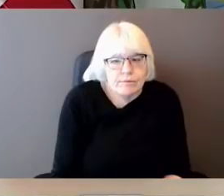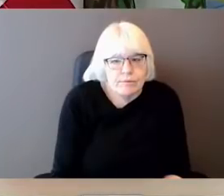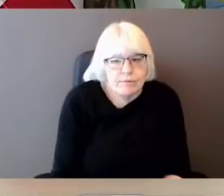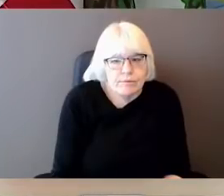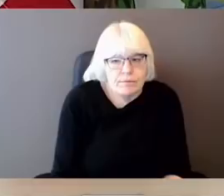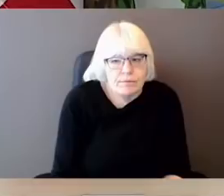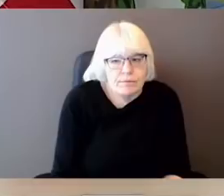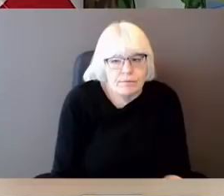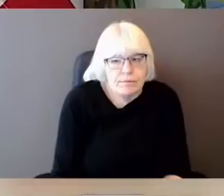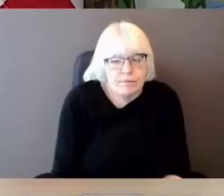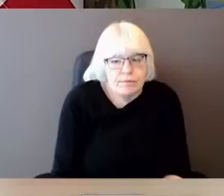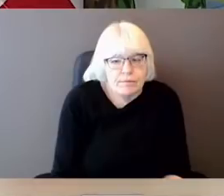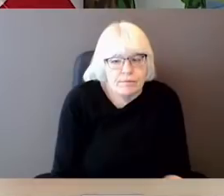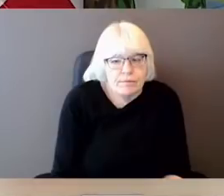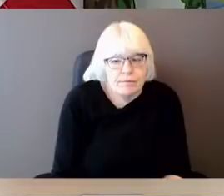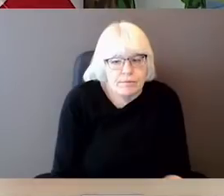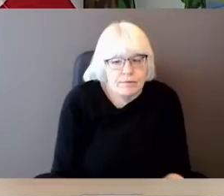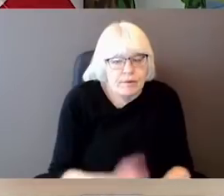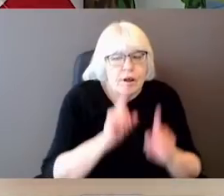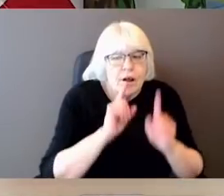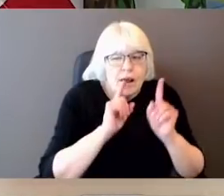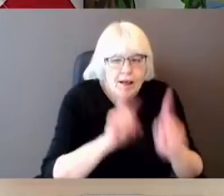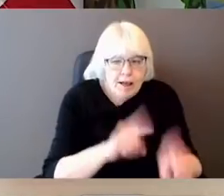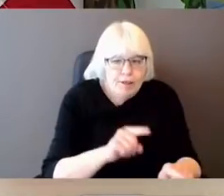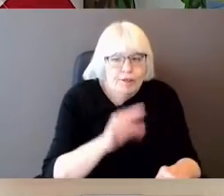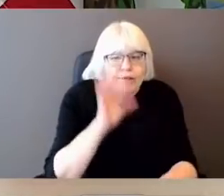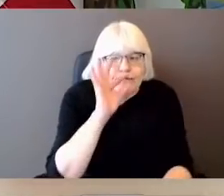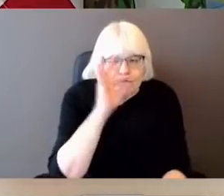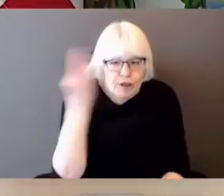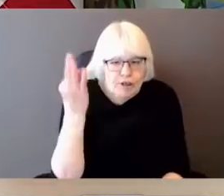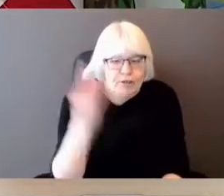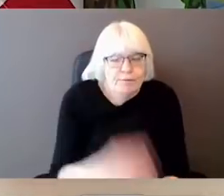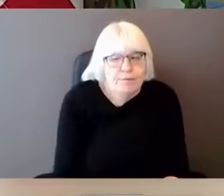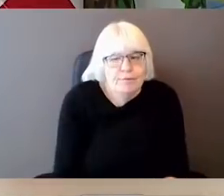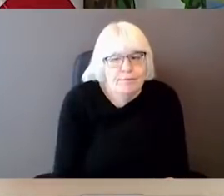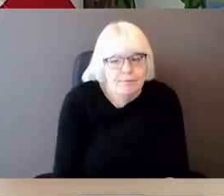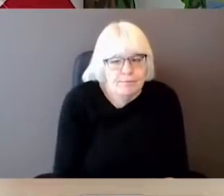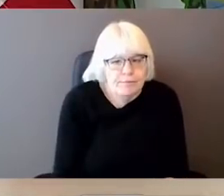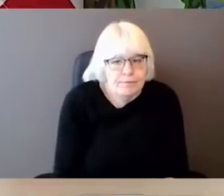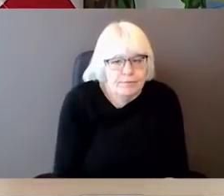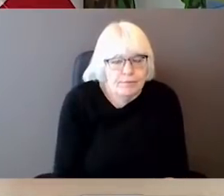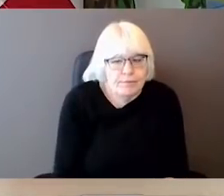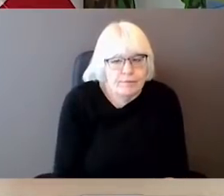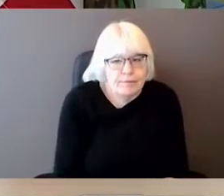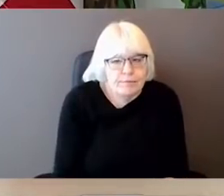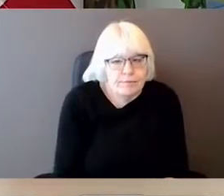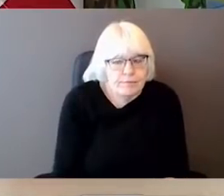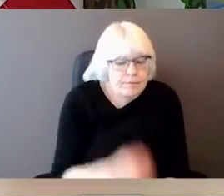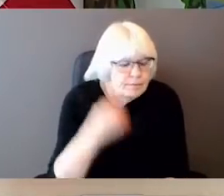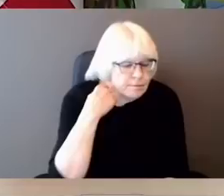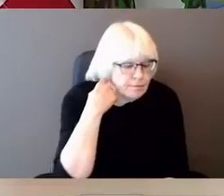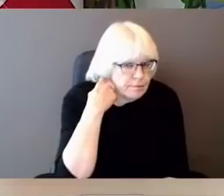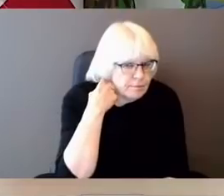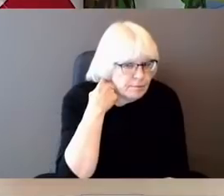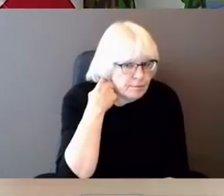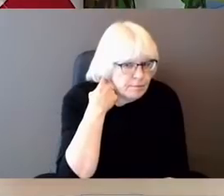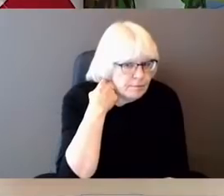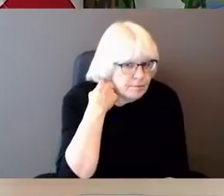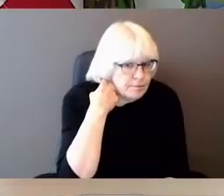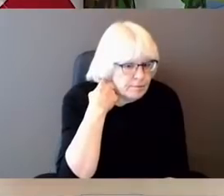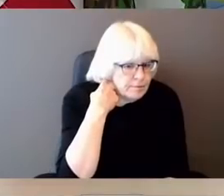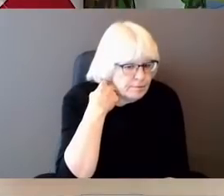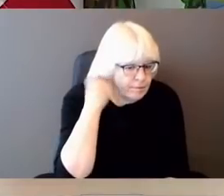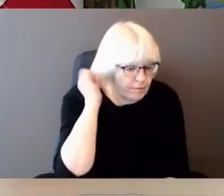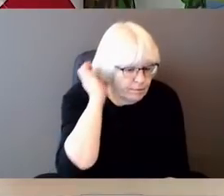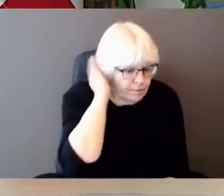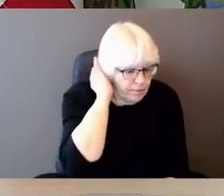C'est vraiment, qu'on a montré le modeling, c'était la semaine entre le 9 et le